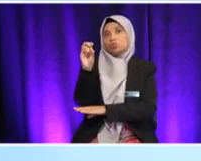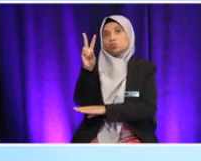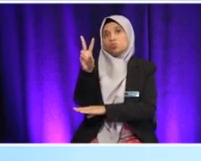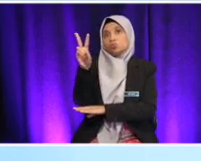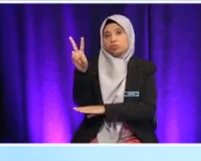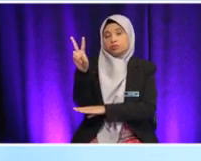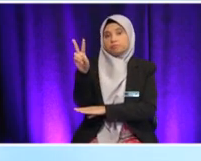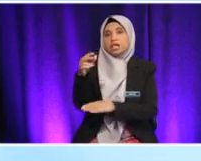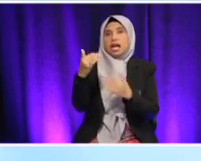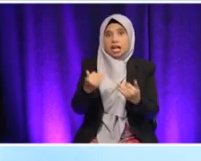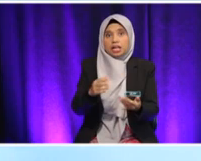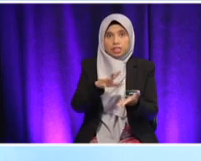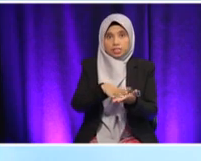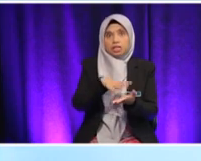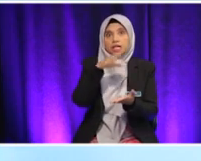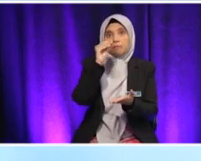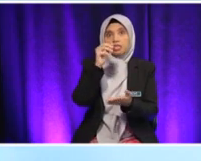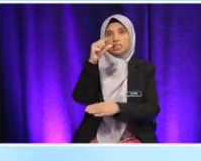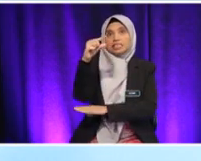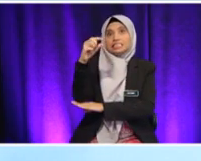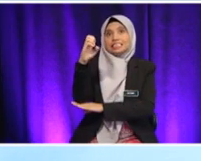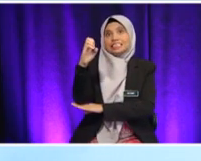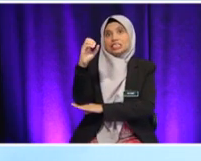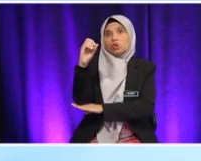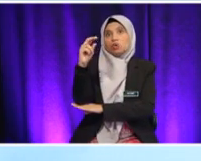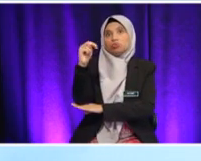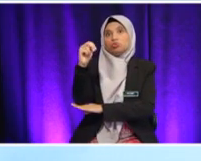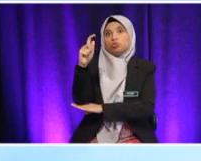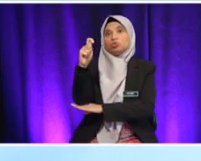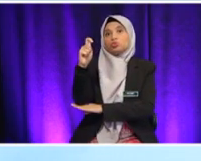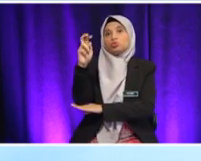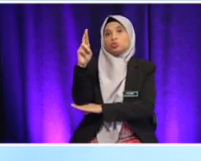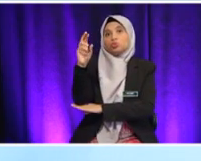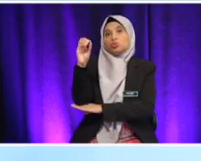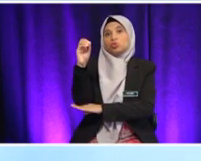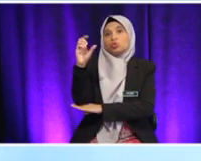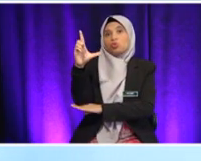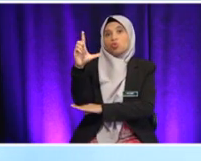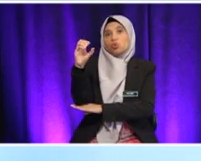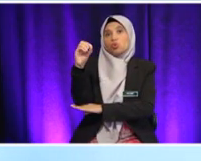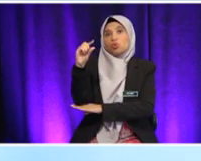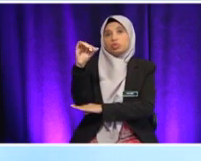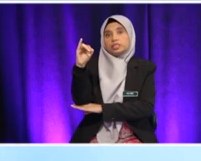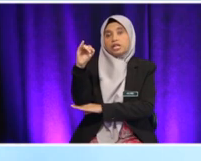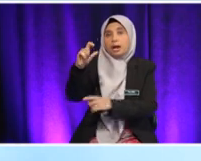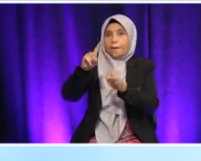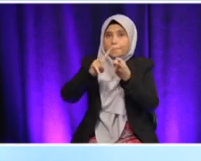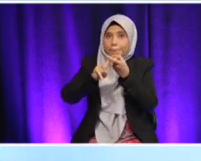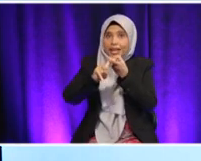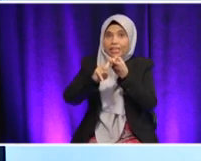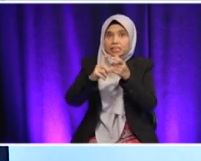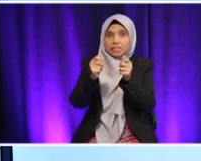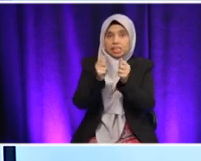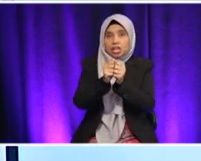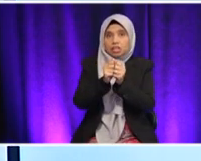mata pelajaran kita pada hari ini ala jerontologi asas dan jariah dimana ia adalah berkaitan dengan penjagaan